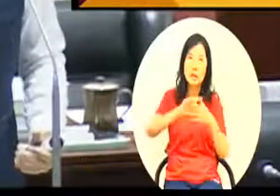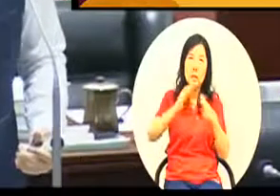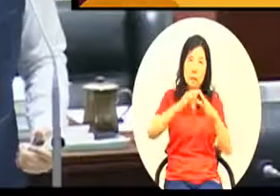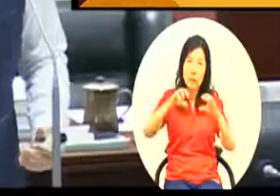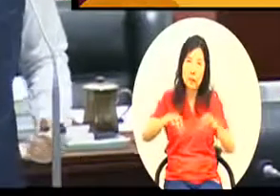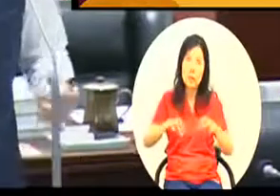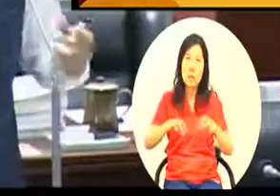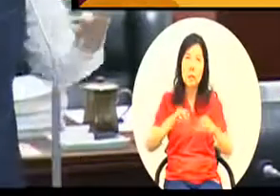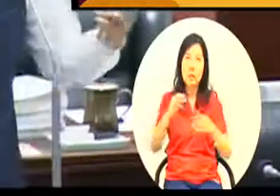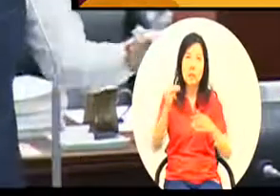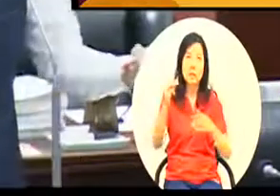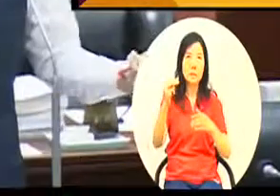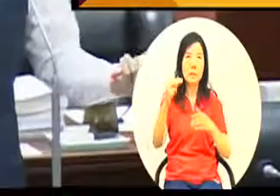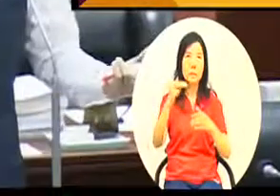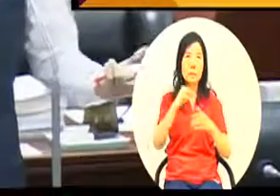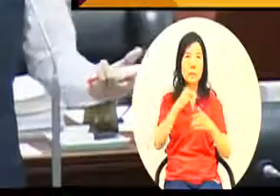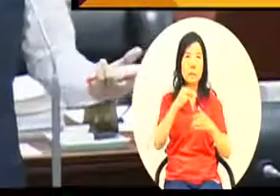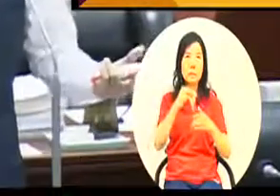外界的眼光，